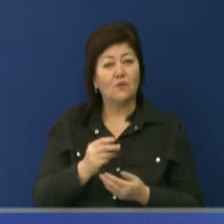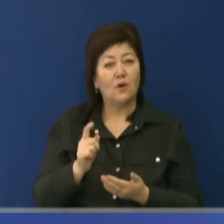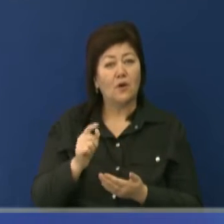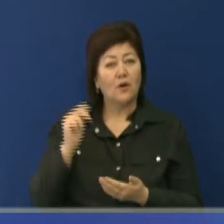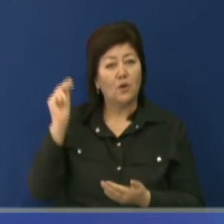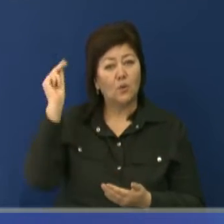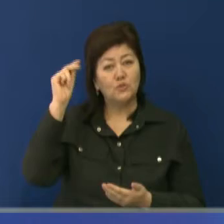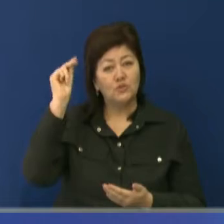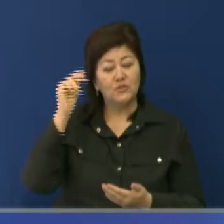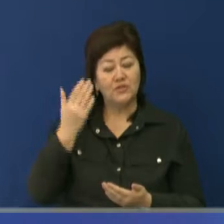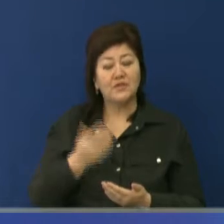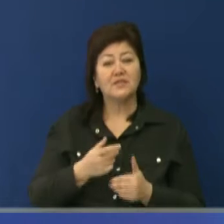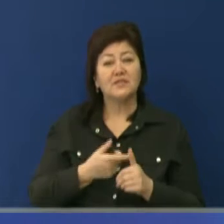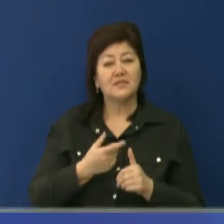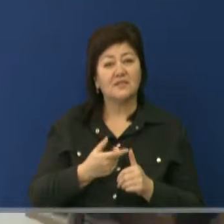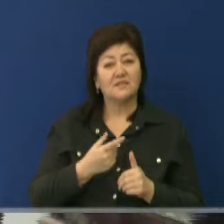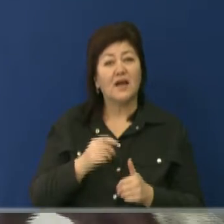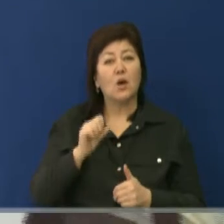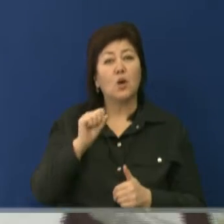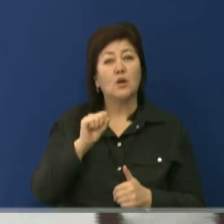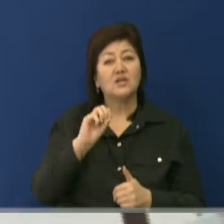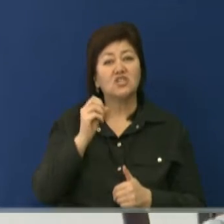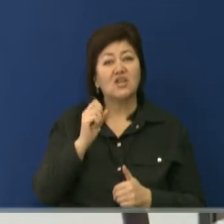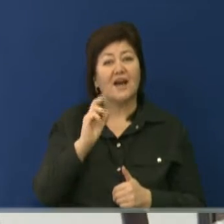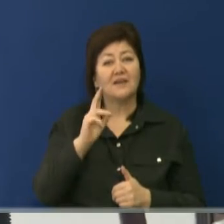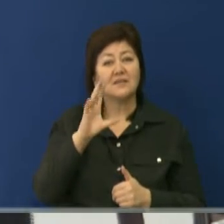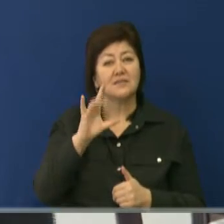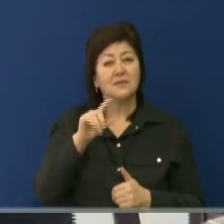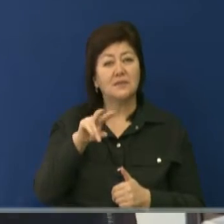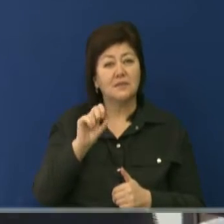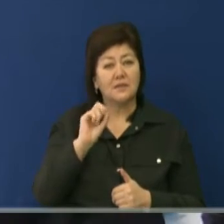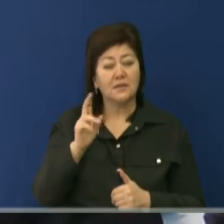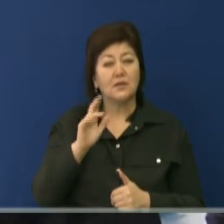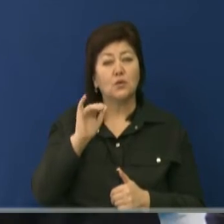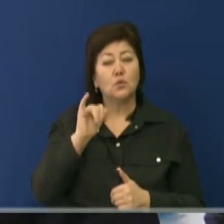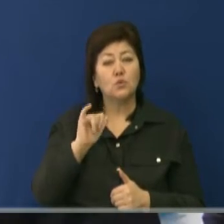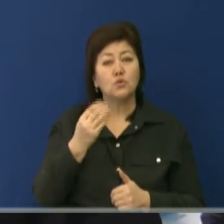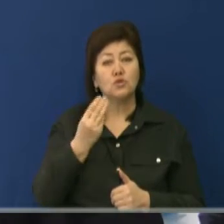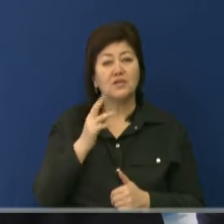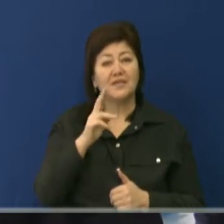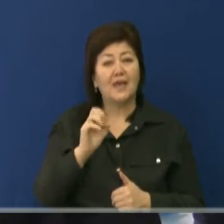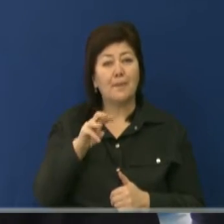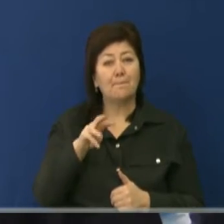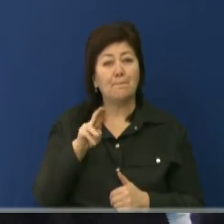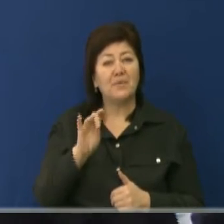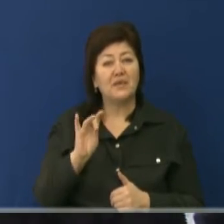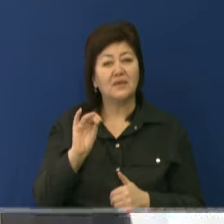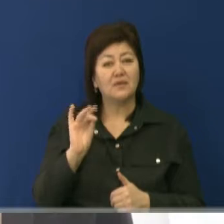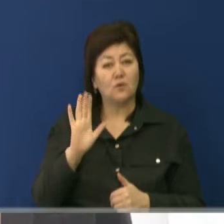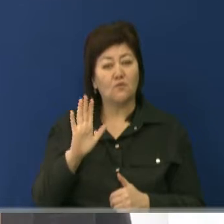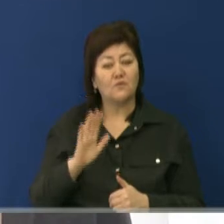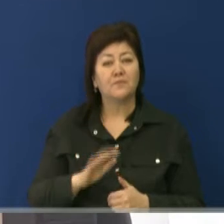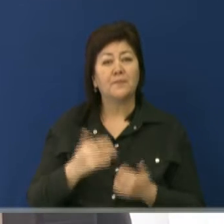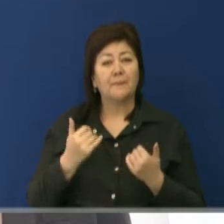әкімі Нұрымбет Сақтығанов құттықтады. Танымал жаттықтырушы Ром Хасанович Ильматов 26 ақпанда өзінің 85